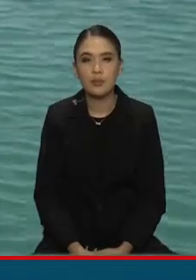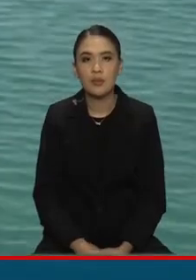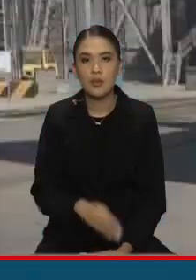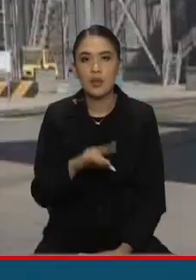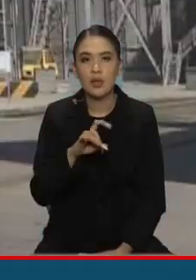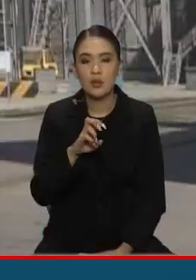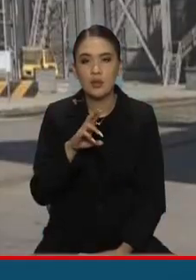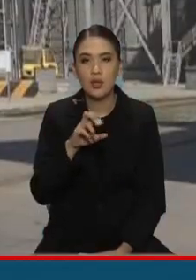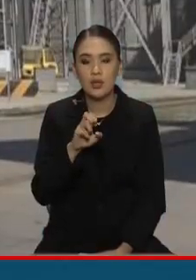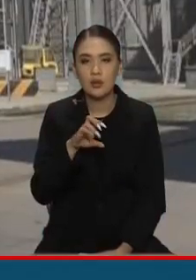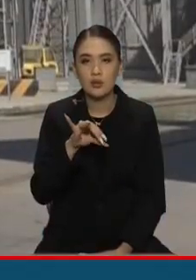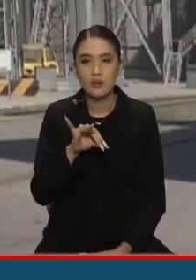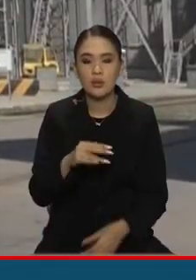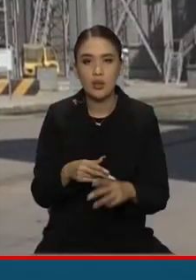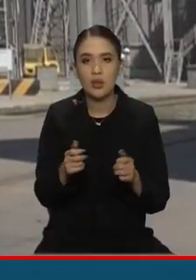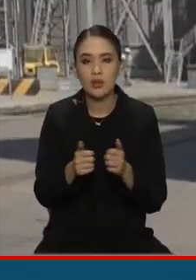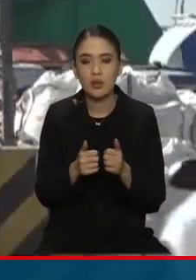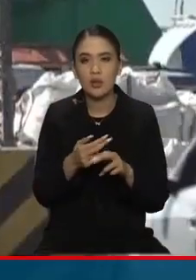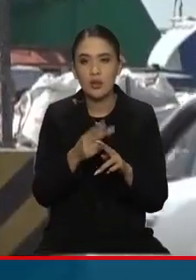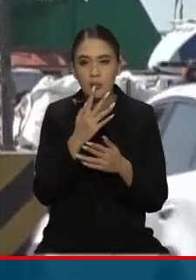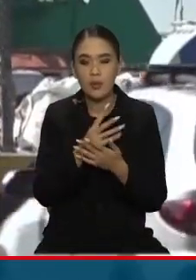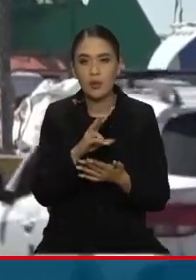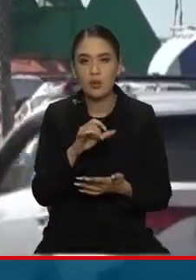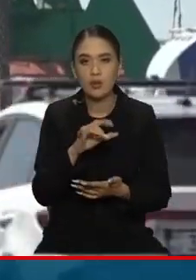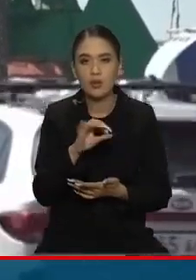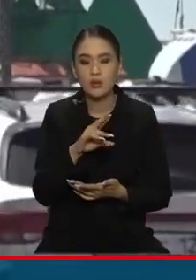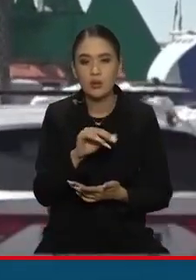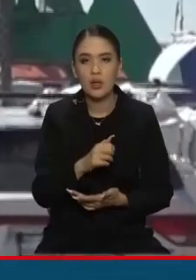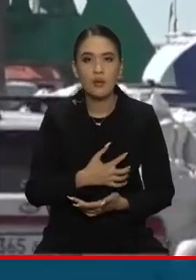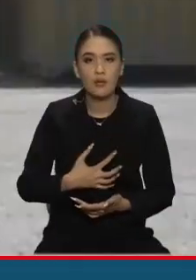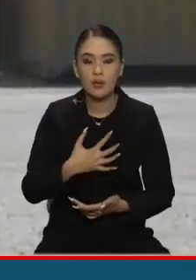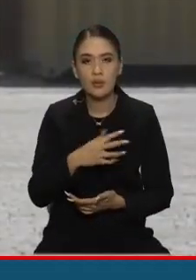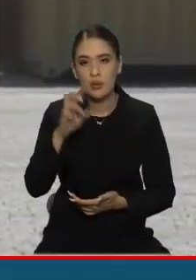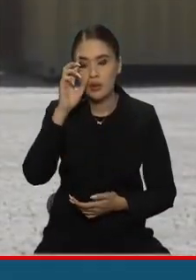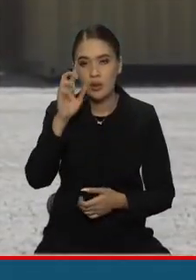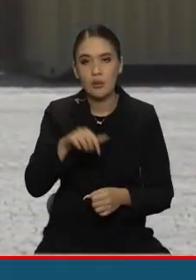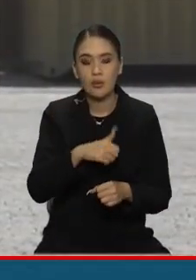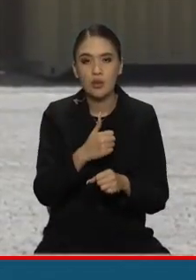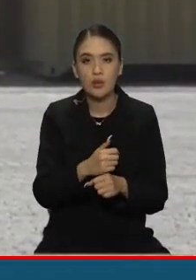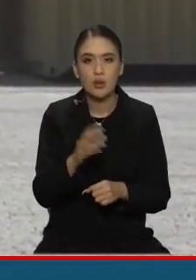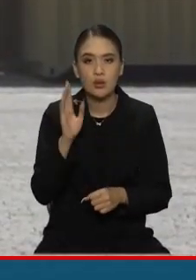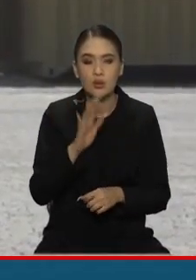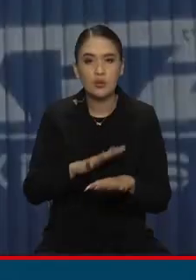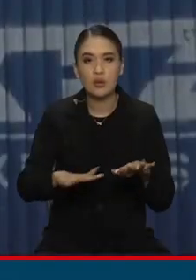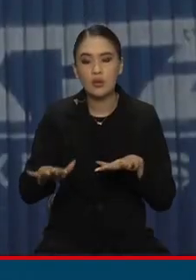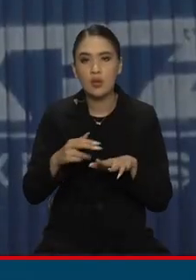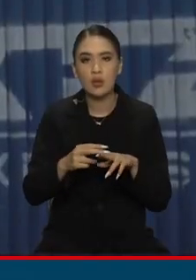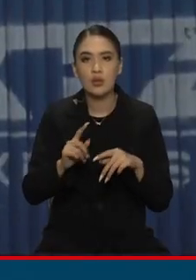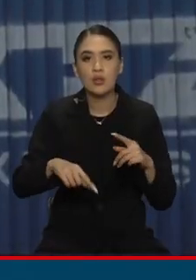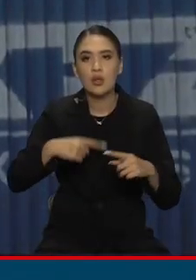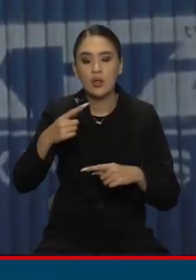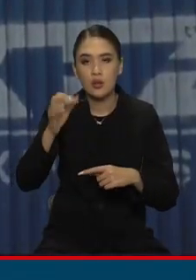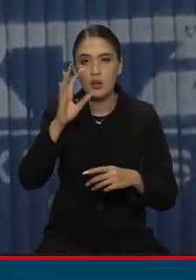Транскаспий халықаралық көлік бағдарын жандандыру отандық логистика үшін өте маңызды. Мемлекет басшысы елдің көлік және транзиттік әлеуетін арттыру мақсатында